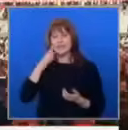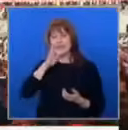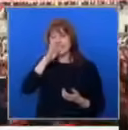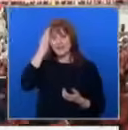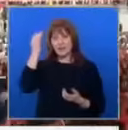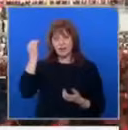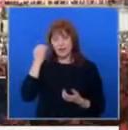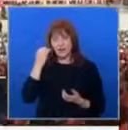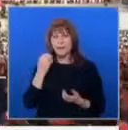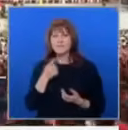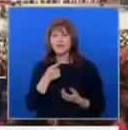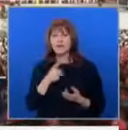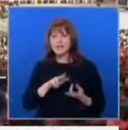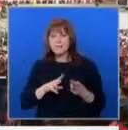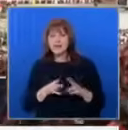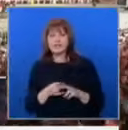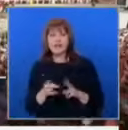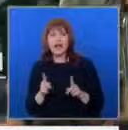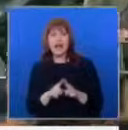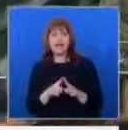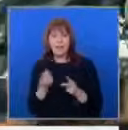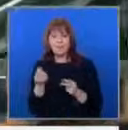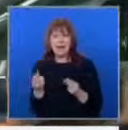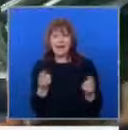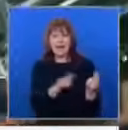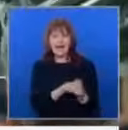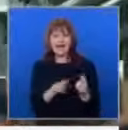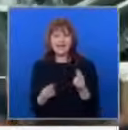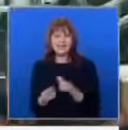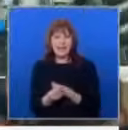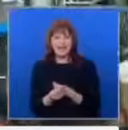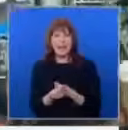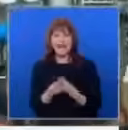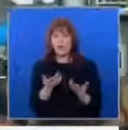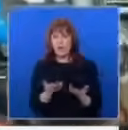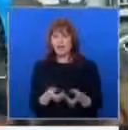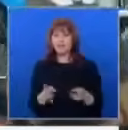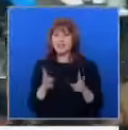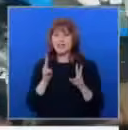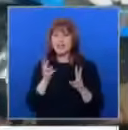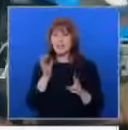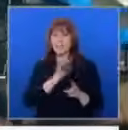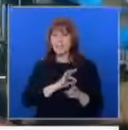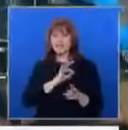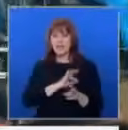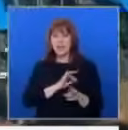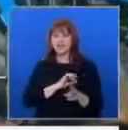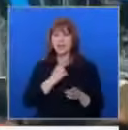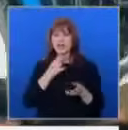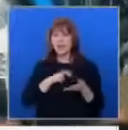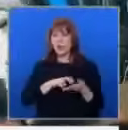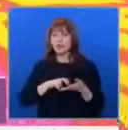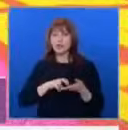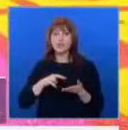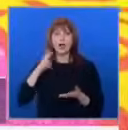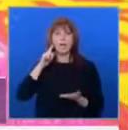съветско време се превърнаха в неочаквано ценна разменна монета за Пхеньян, особено след като се оказаха решаващи за печеленето и удържането на